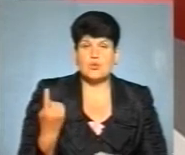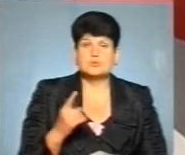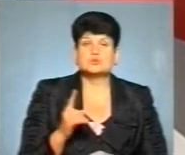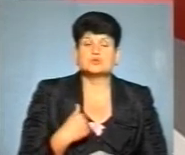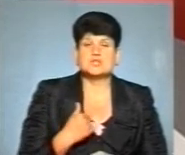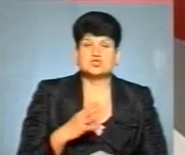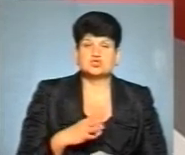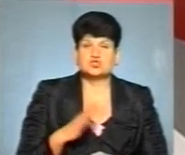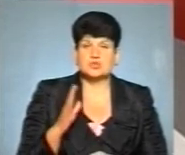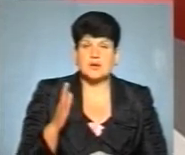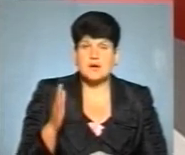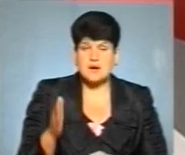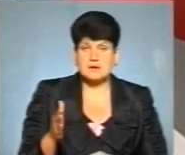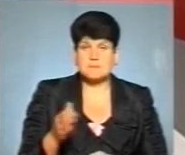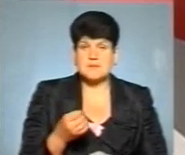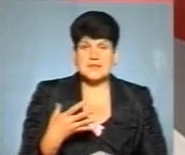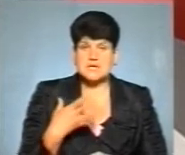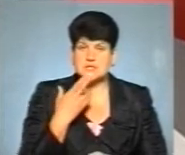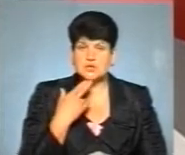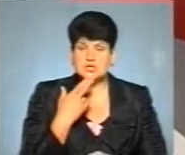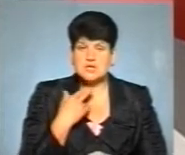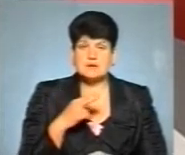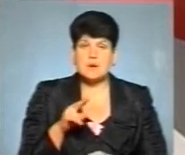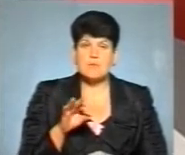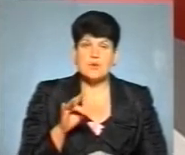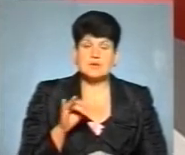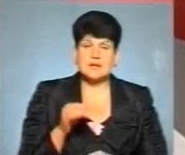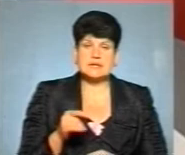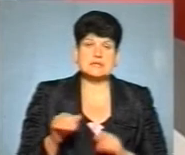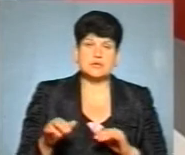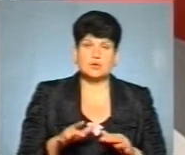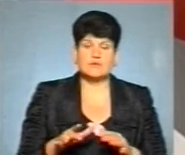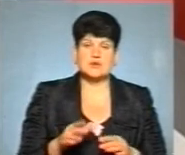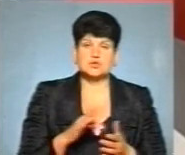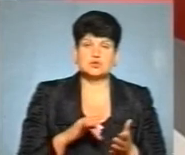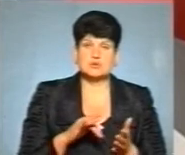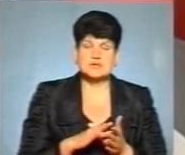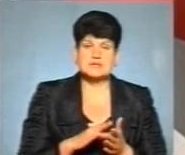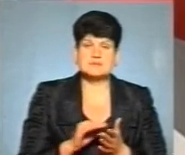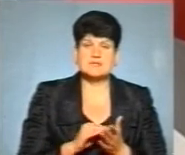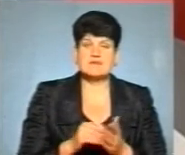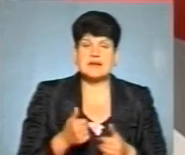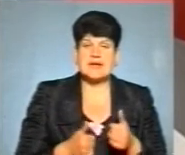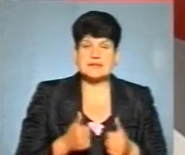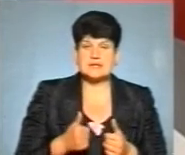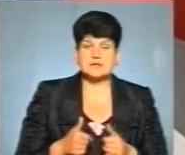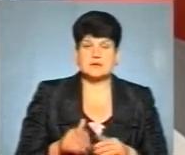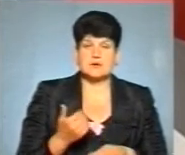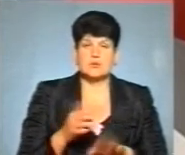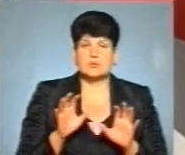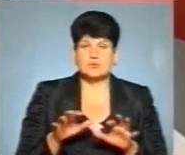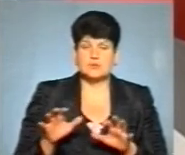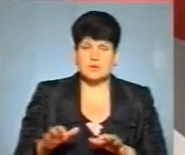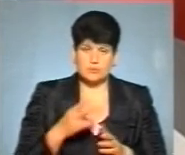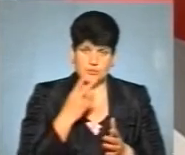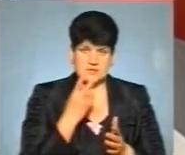чекає. 15 червня портал «Ділова столиця» опублікував рейтинг губернаторів всіх областей України за перший квартал 2020 року. І пропоную